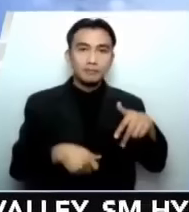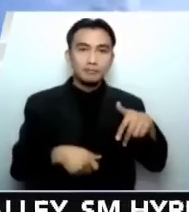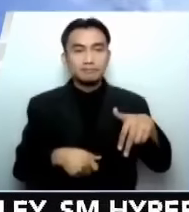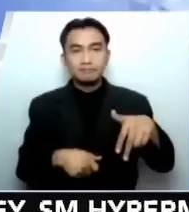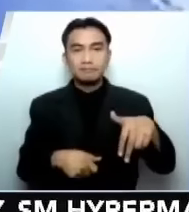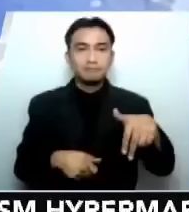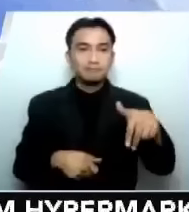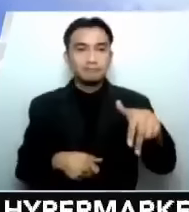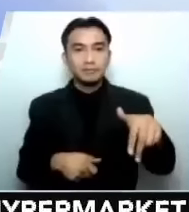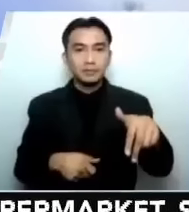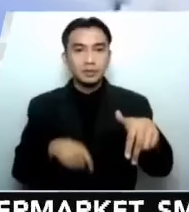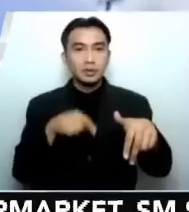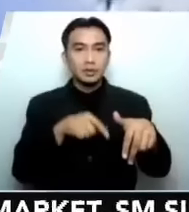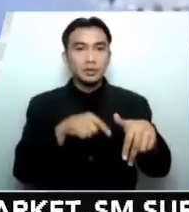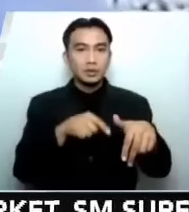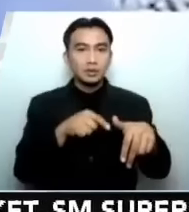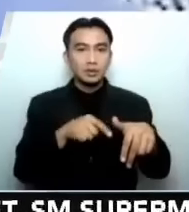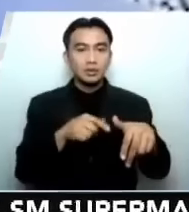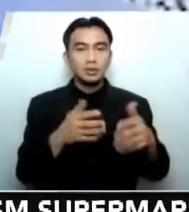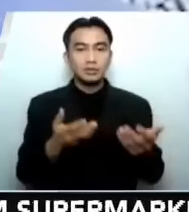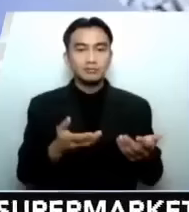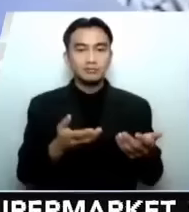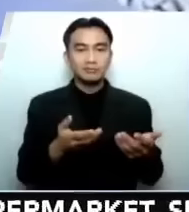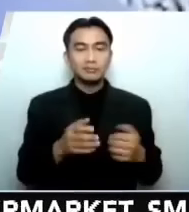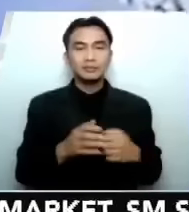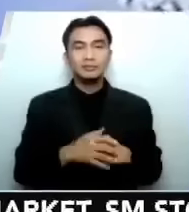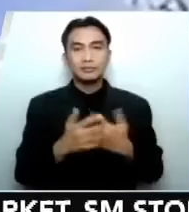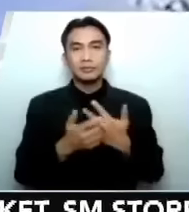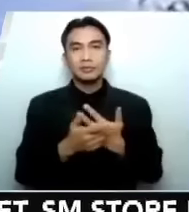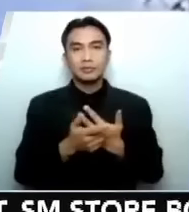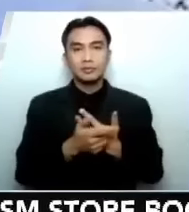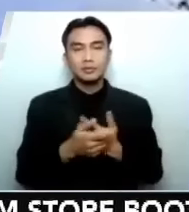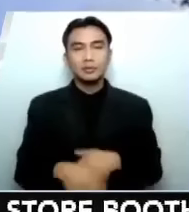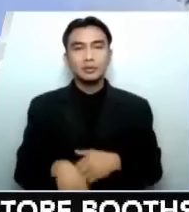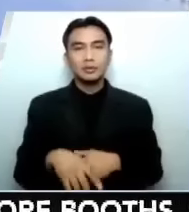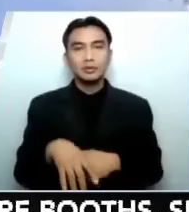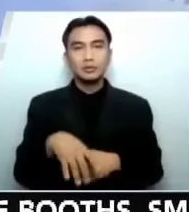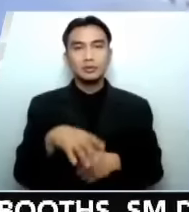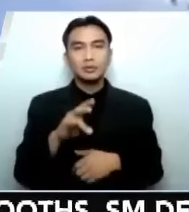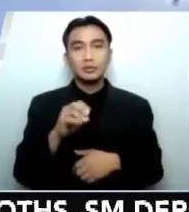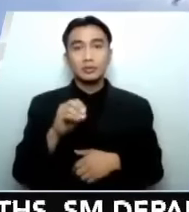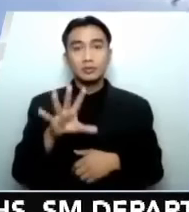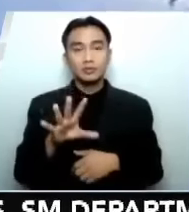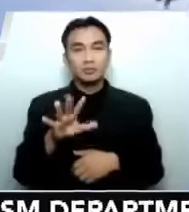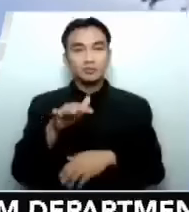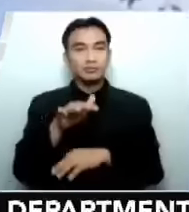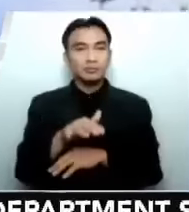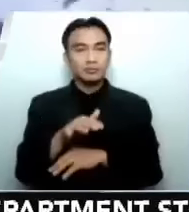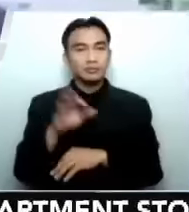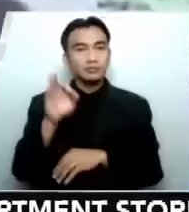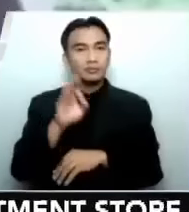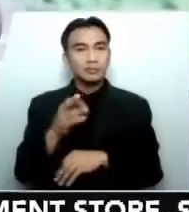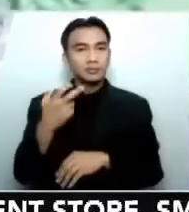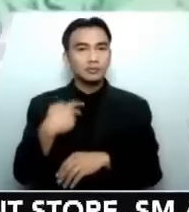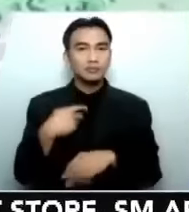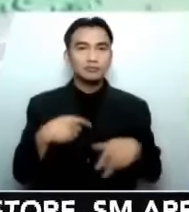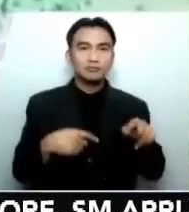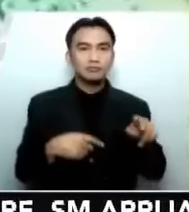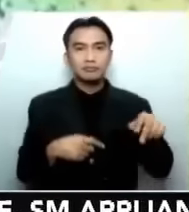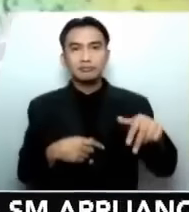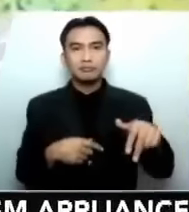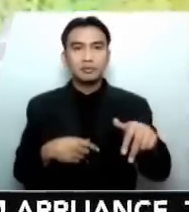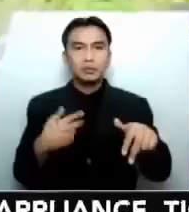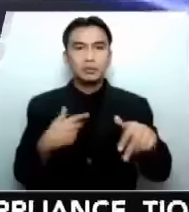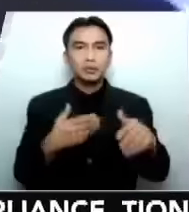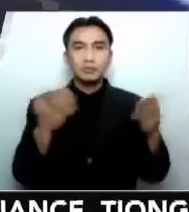tatlong barangay, 7:05 ng gabi nitong Biyernes, February 16. Palingon-lingon ang babae hanggang makarating sa madilim na bahagi ng